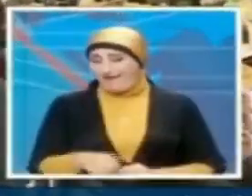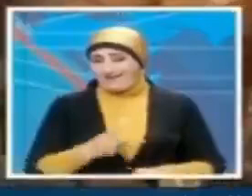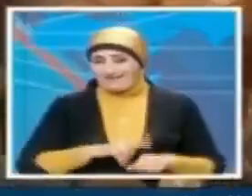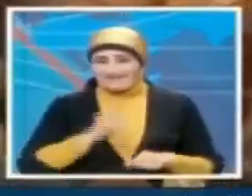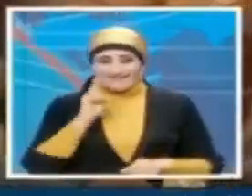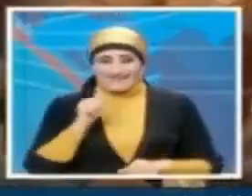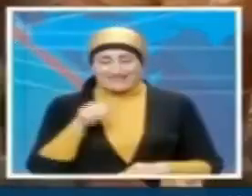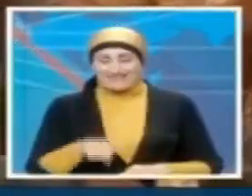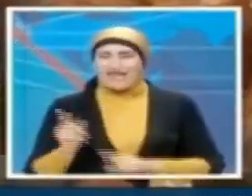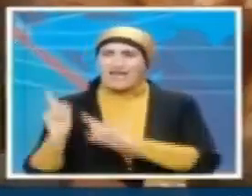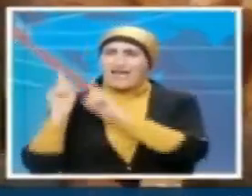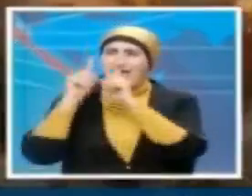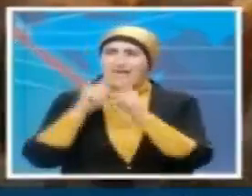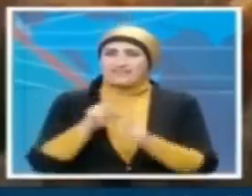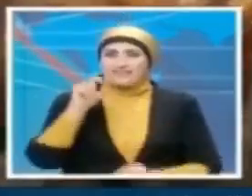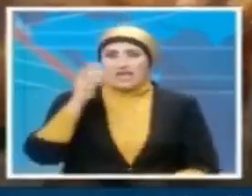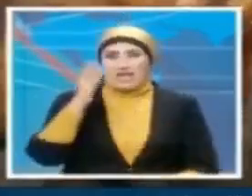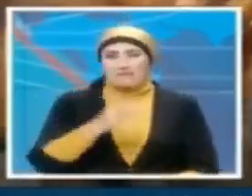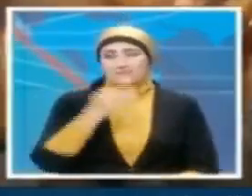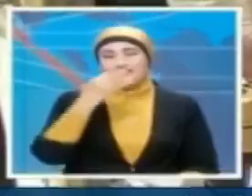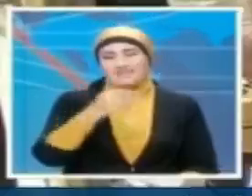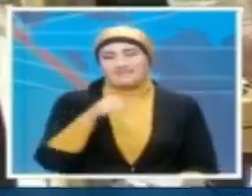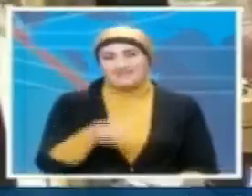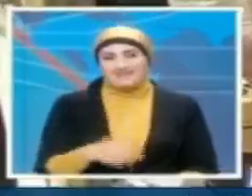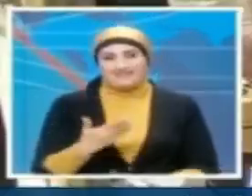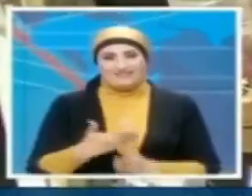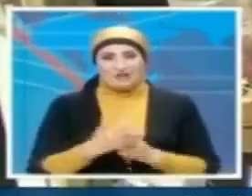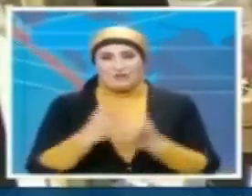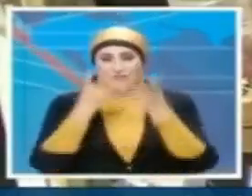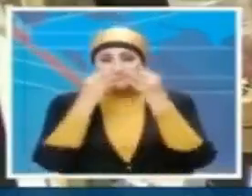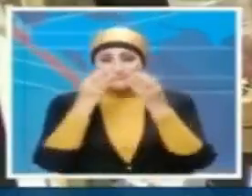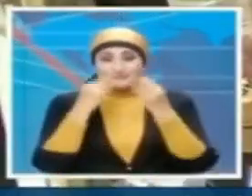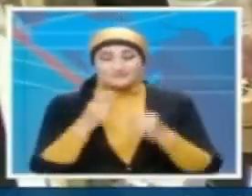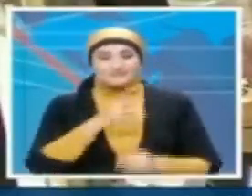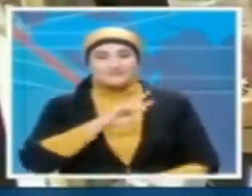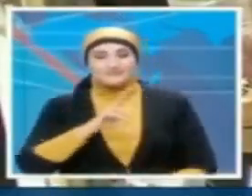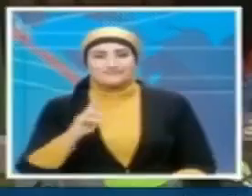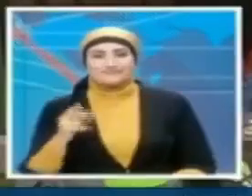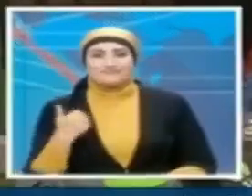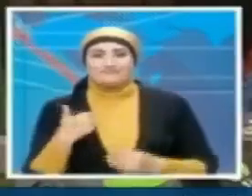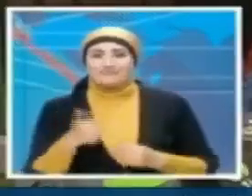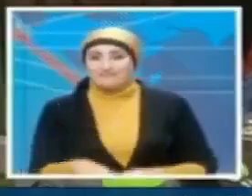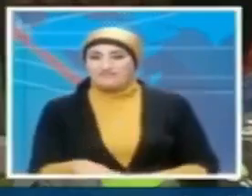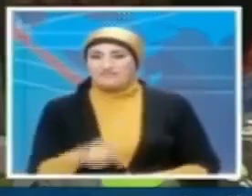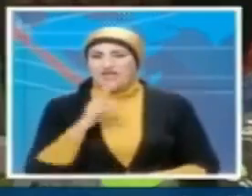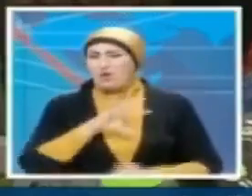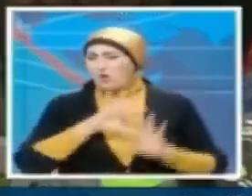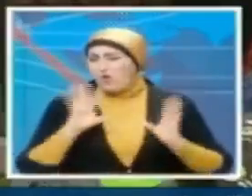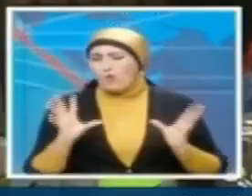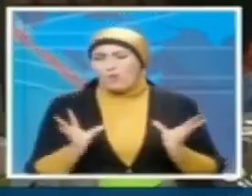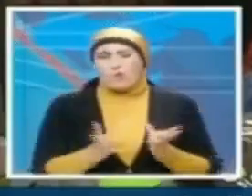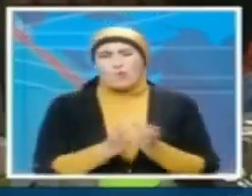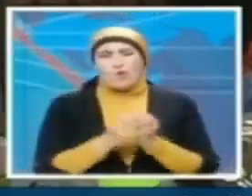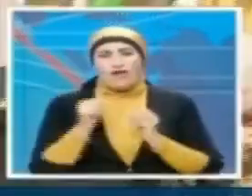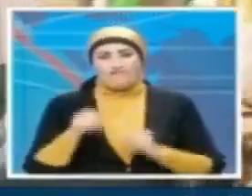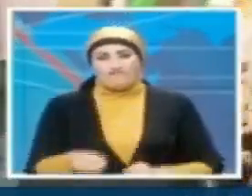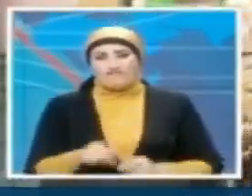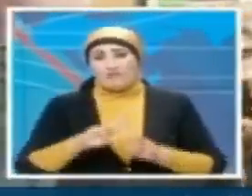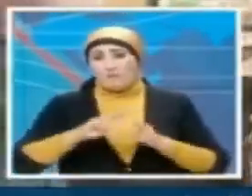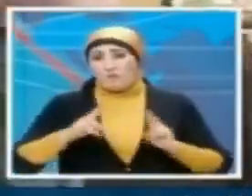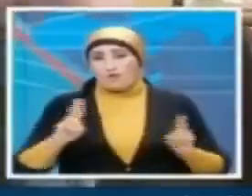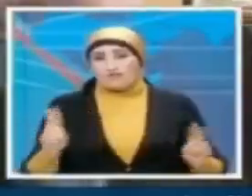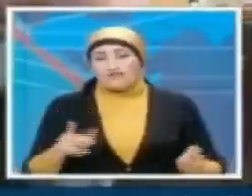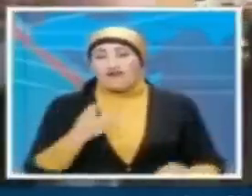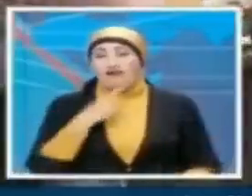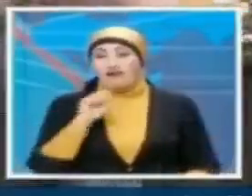حتى الخامس من مارس القادم يوفر الفرصة للمشاركين لعرض مختلف منتجاتهم، خاصة